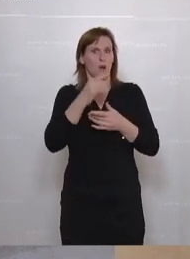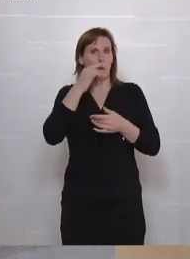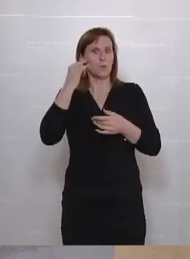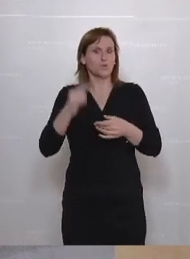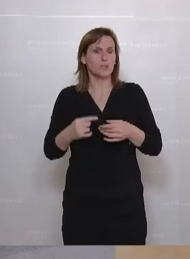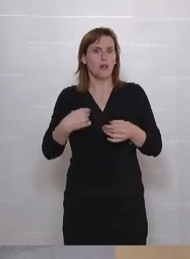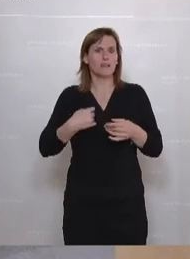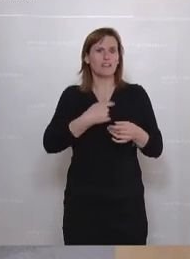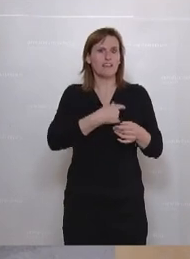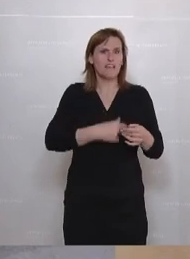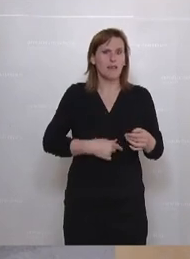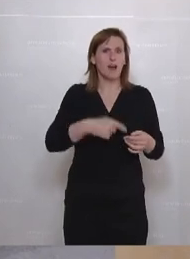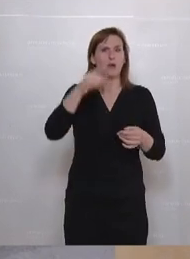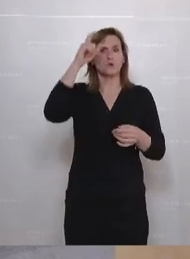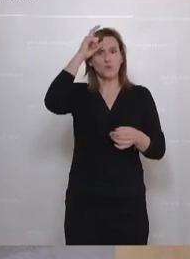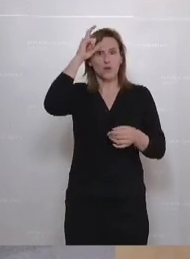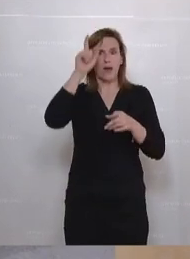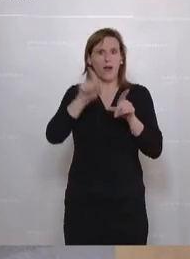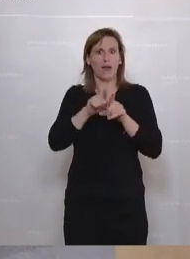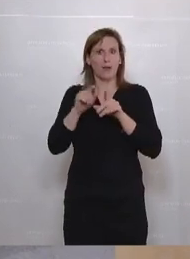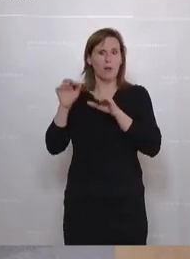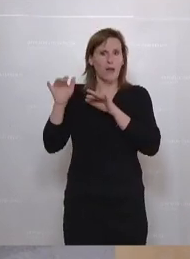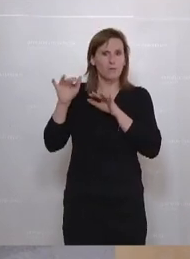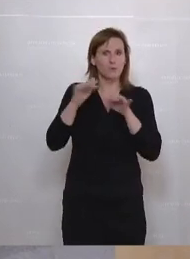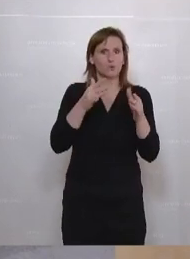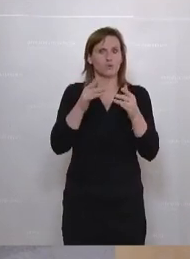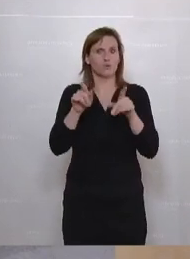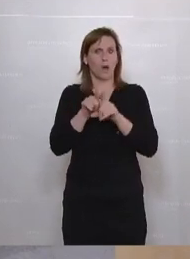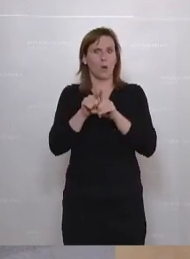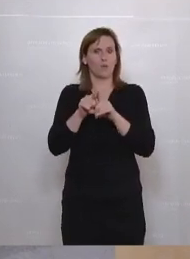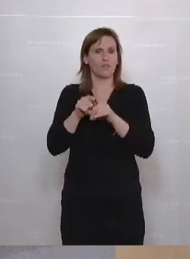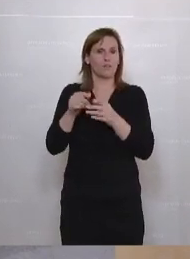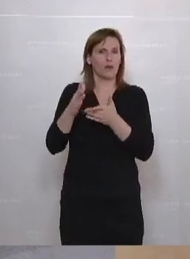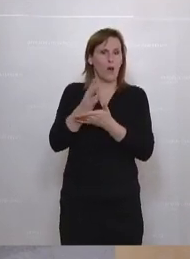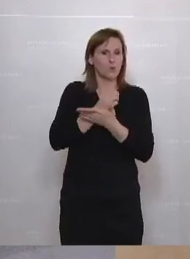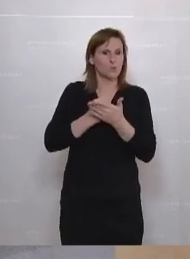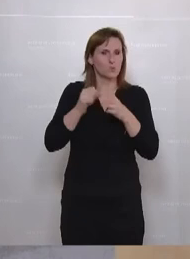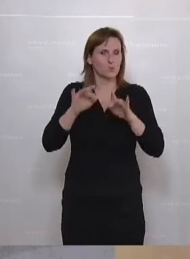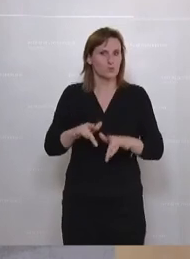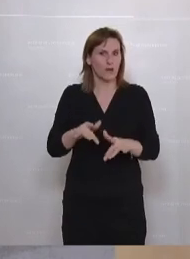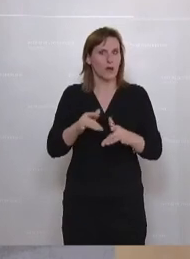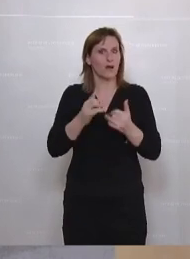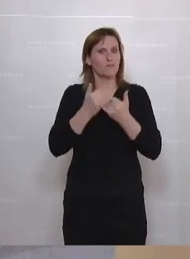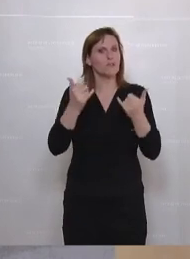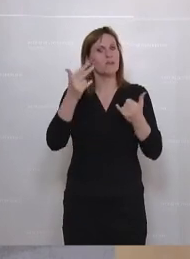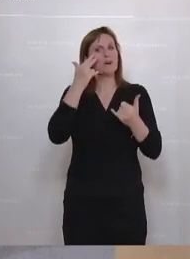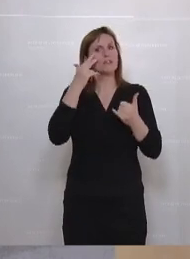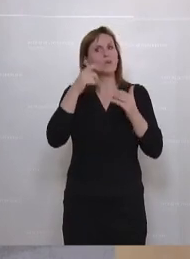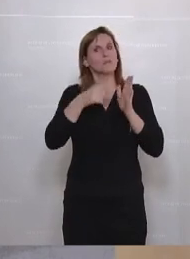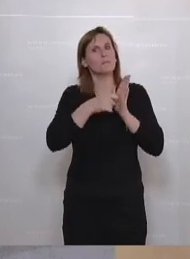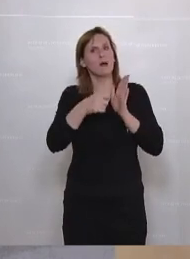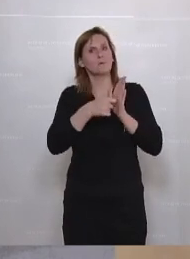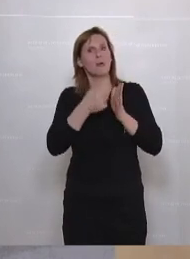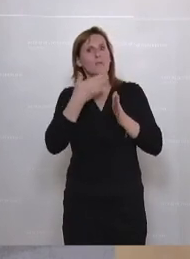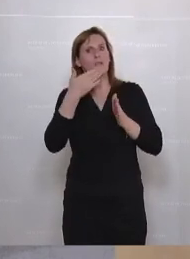der Türkei in der Form von Einflussnahme ausgenutzt werden könnte. Welche Maßnahmen empfehlen Sie da der